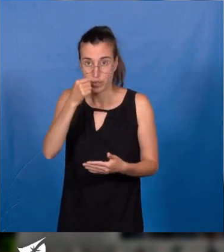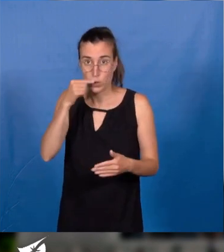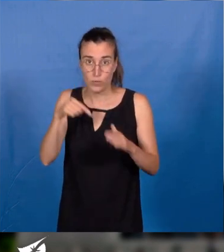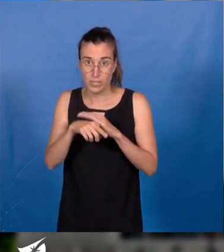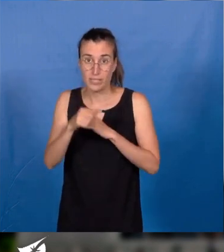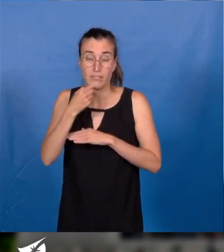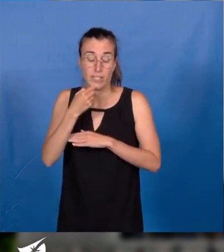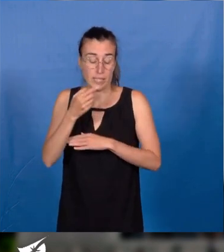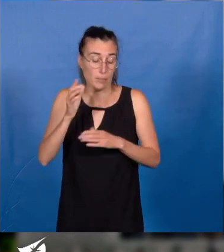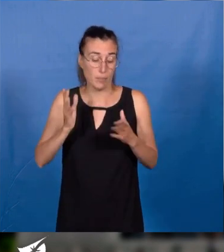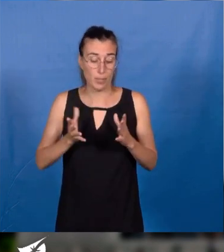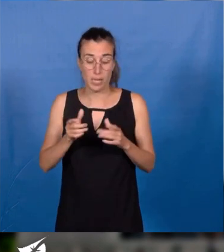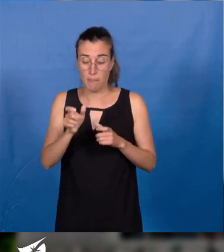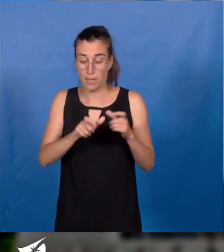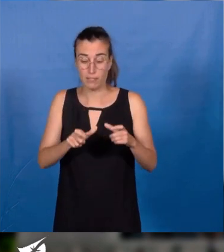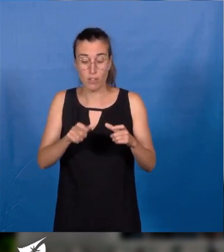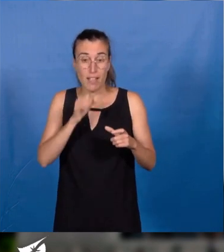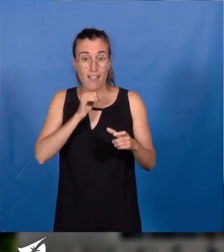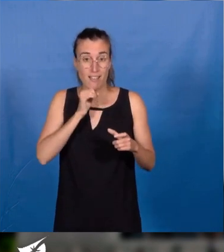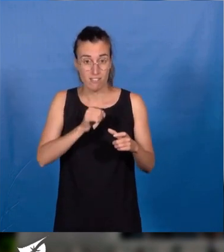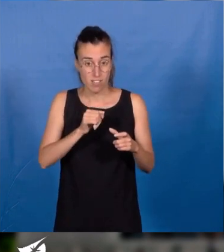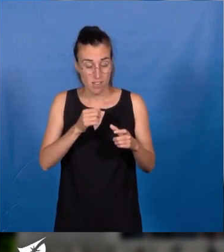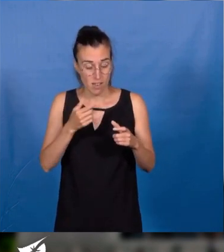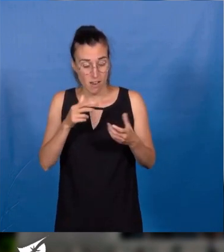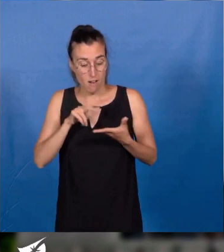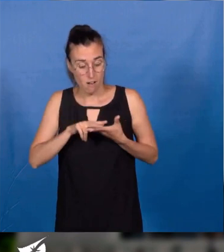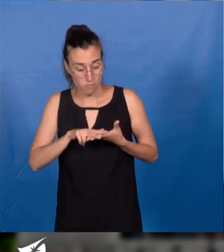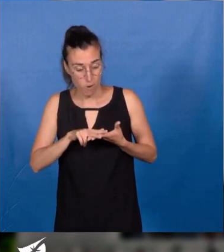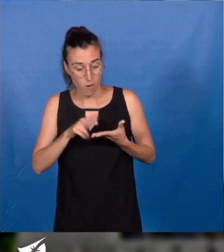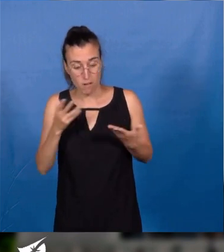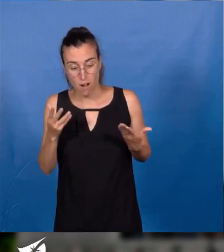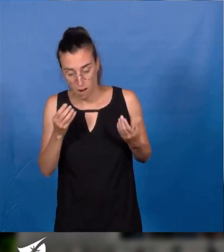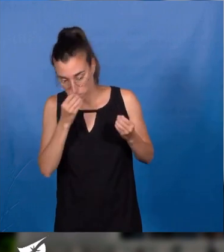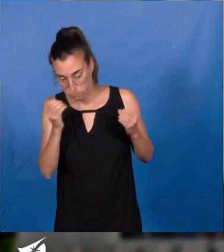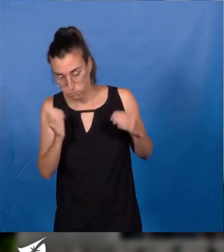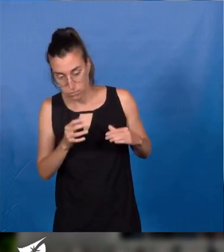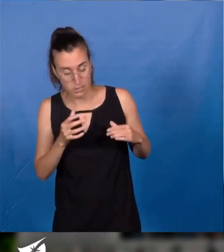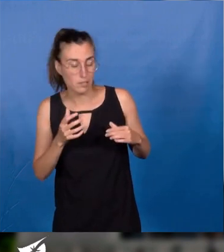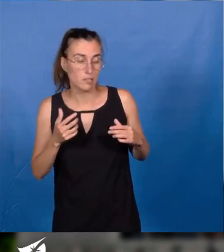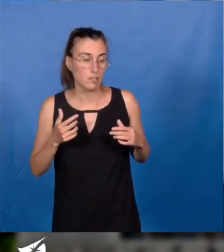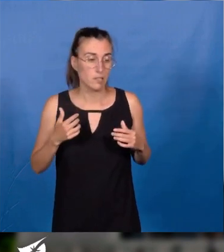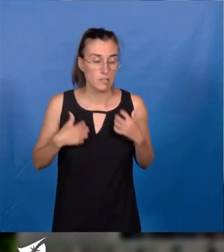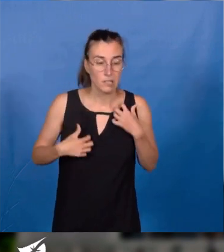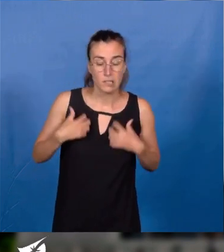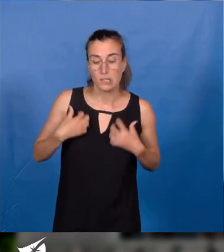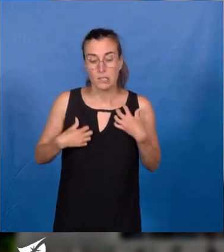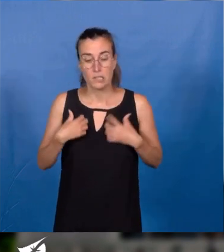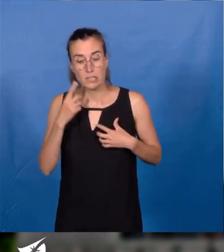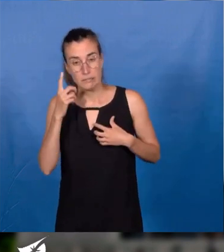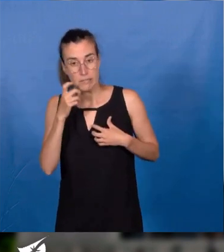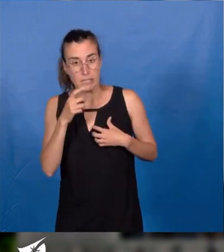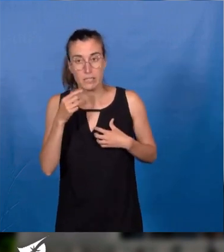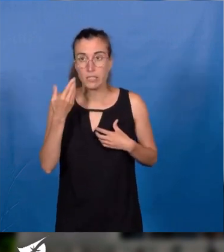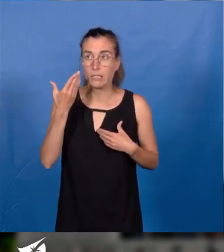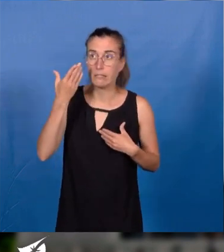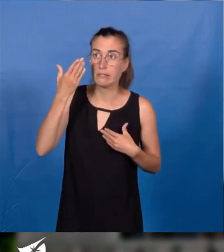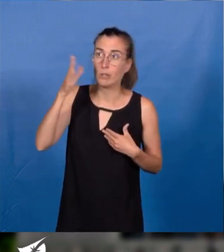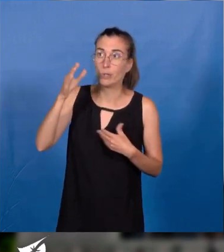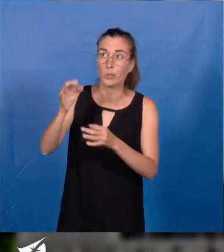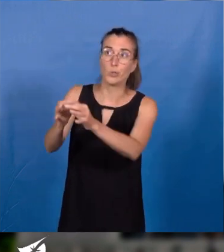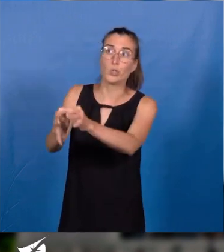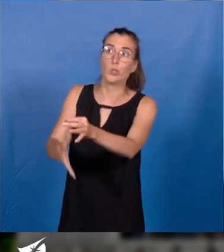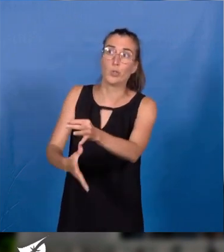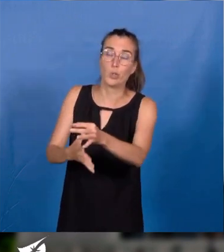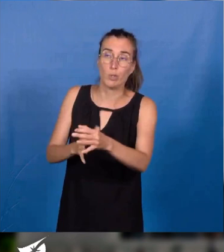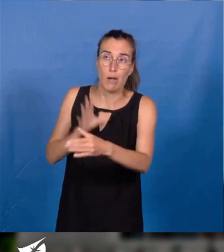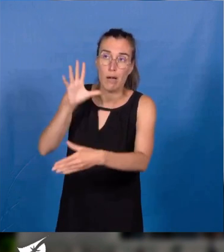à quitter leur logement et se projeter sur d'autres solutions, parce qu'il y a un lien affectif